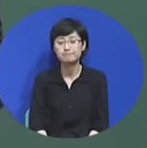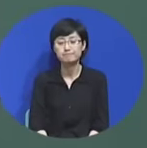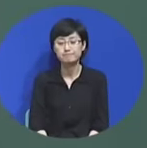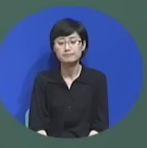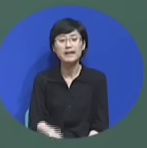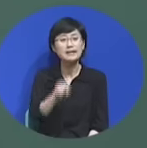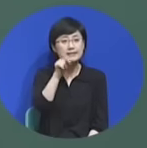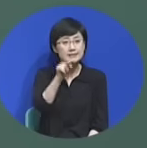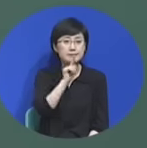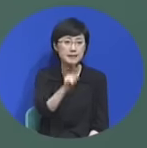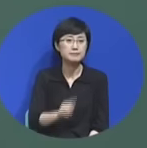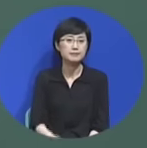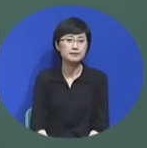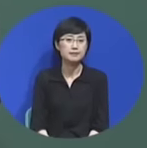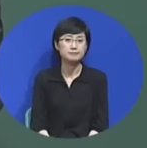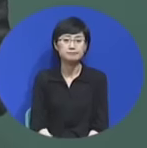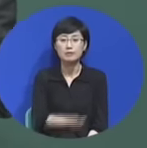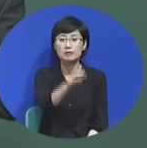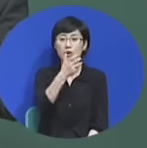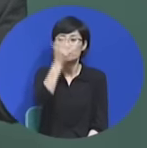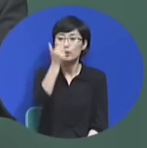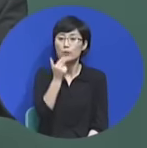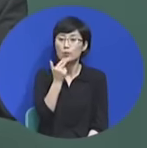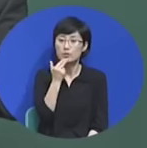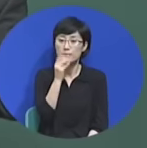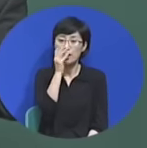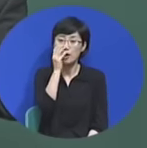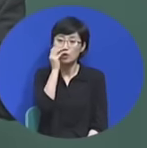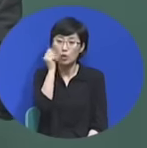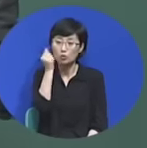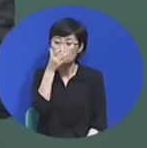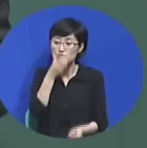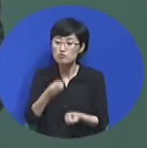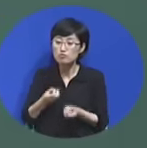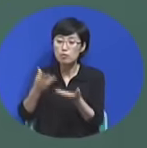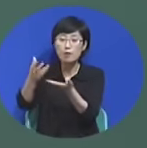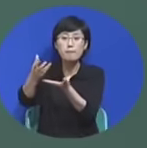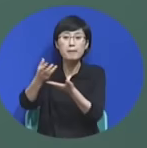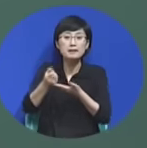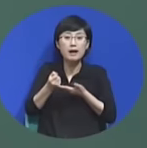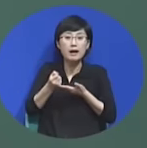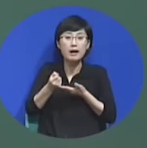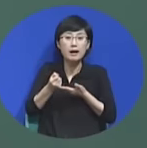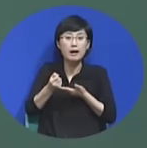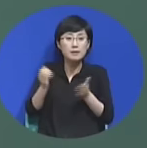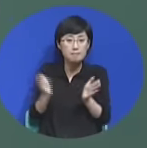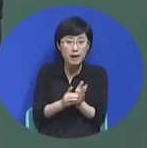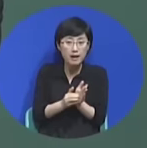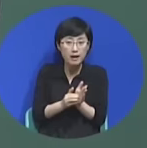所以那个现场照着神的旨意开始活起来。 그 얘기잖아요. 是指这个。 그러면 요셉이 형통의 축복을 받았는데 아직도 노예예요.